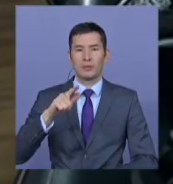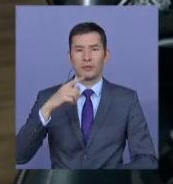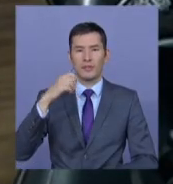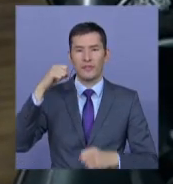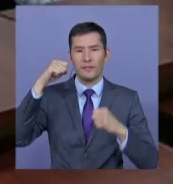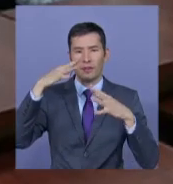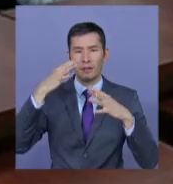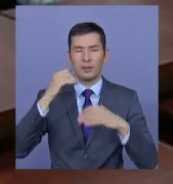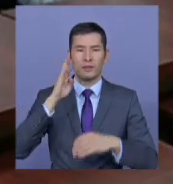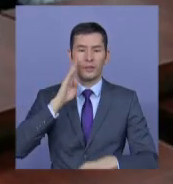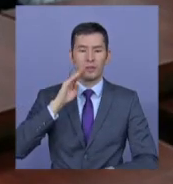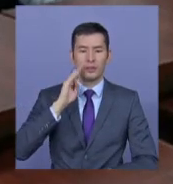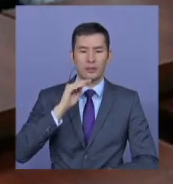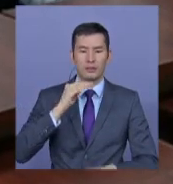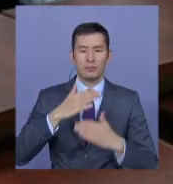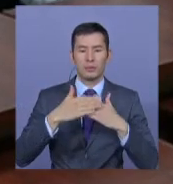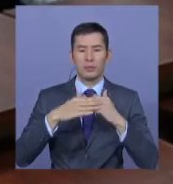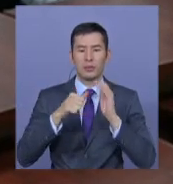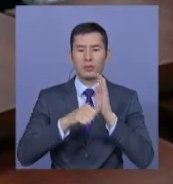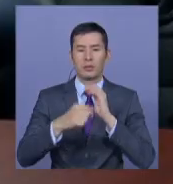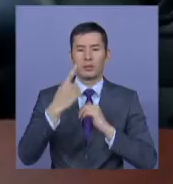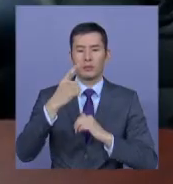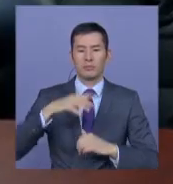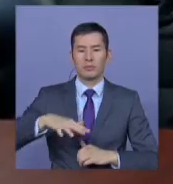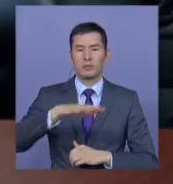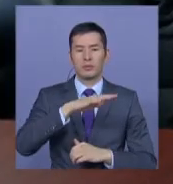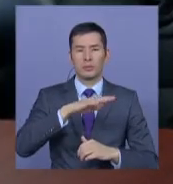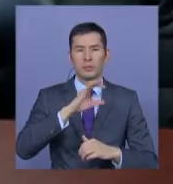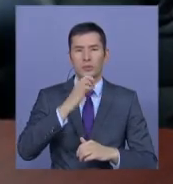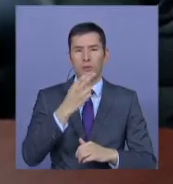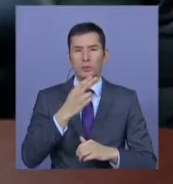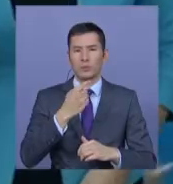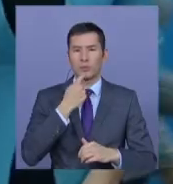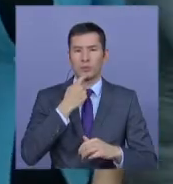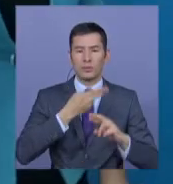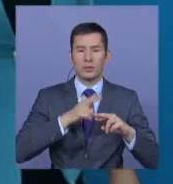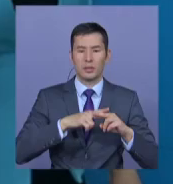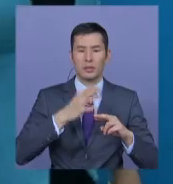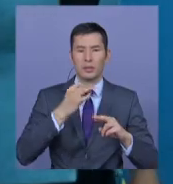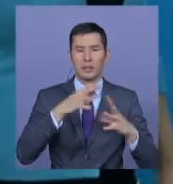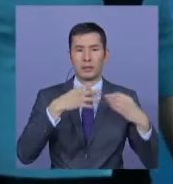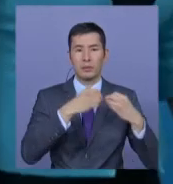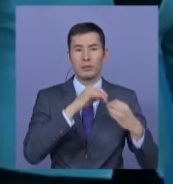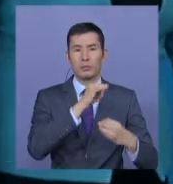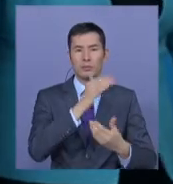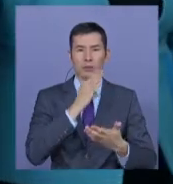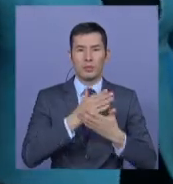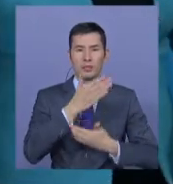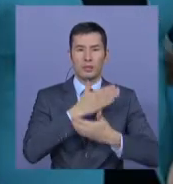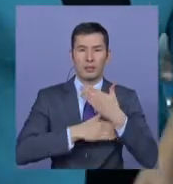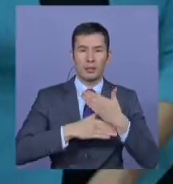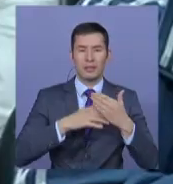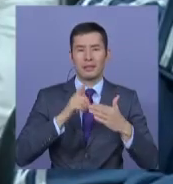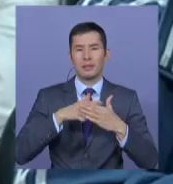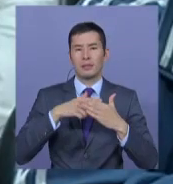қалған. Бүгін аудандағы 61 әлеуметтік аз қамтылған отбасы, оның ішінде жануяда мүгедек адамы бар, жалғыз басты ана және жағдайы